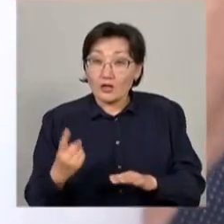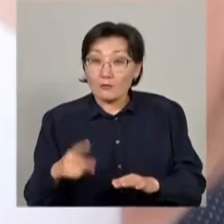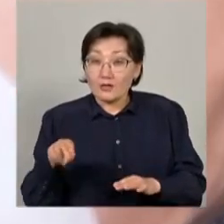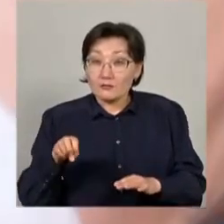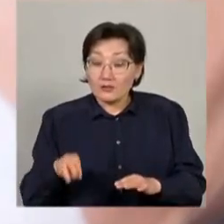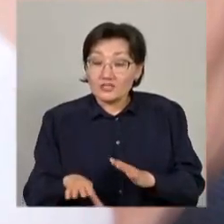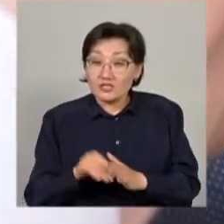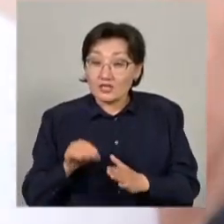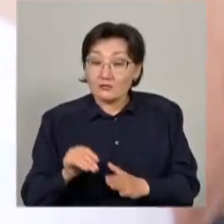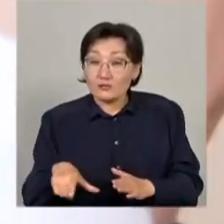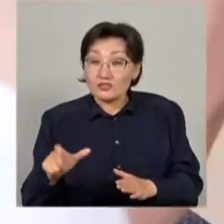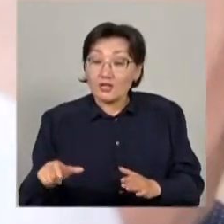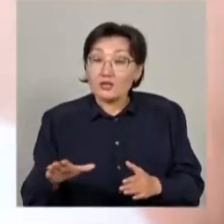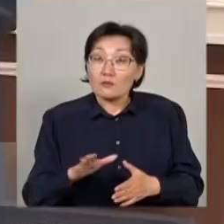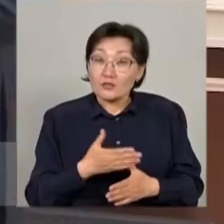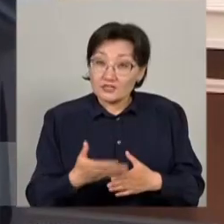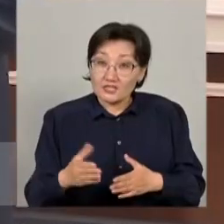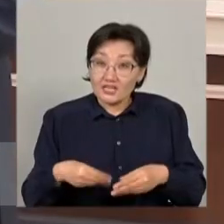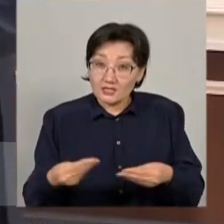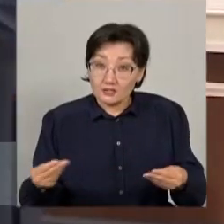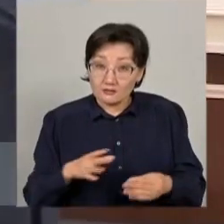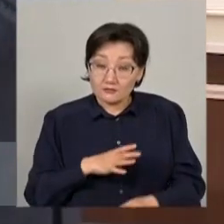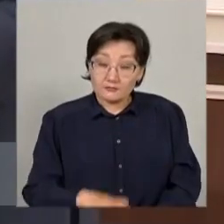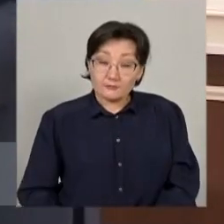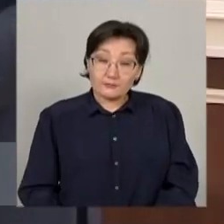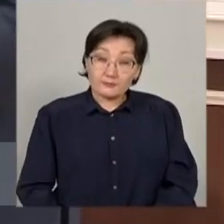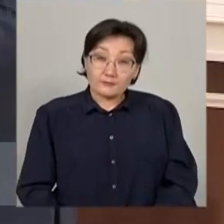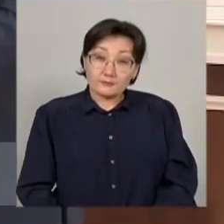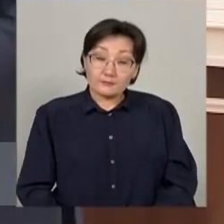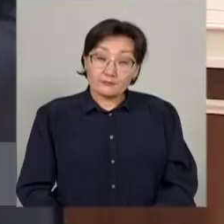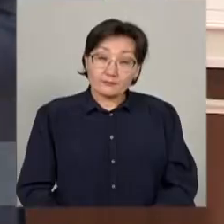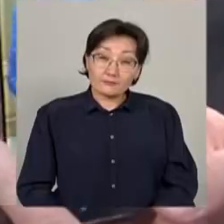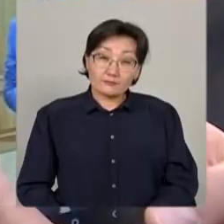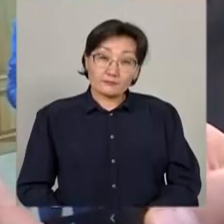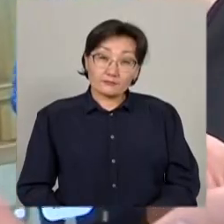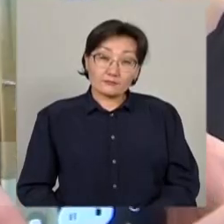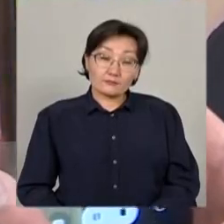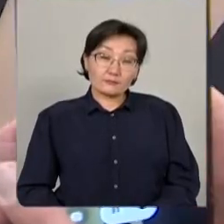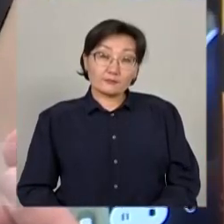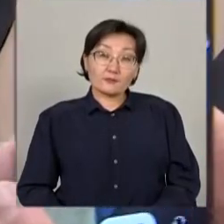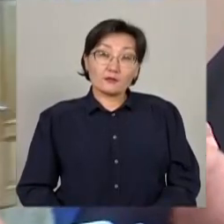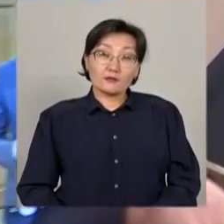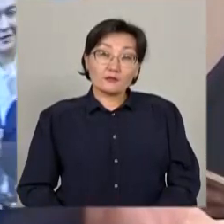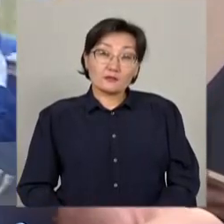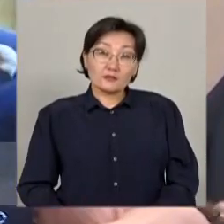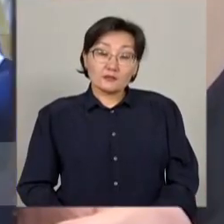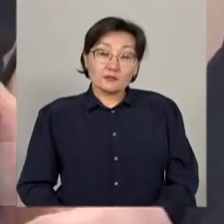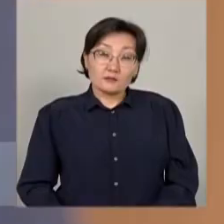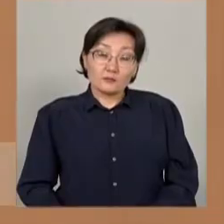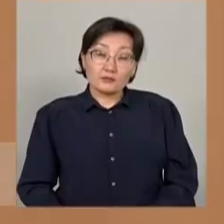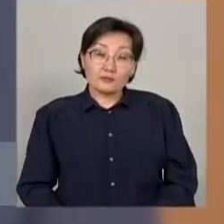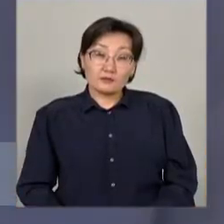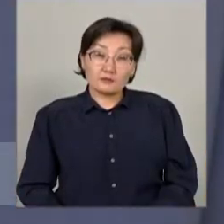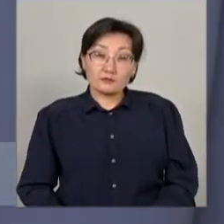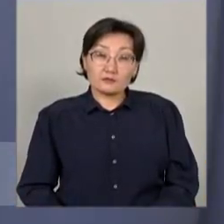мандатпен сайланған депутаттар арасында таратылды. Өмір Серікбекұлы, Данияр Омар, Ринат Өтеев, Алматы